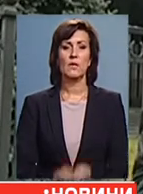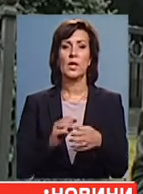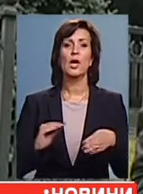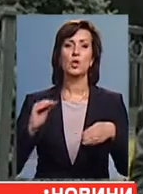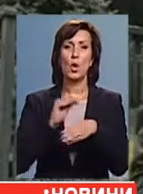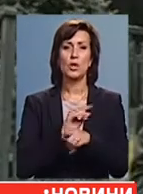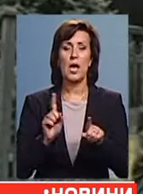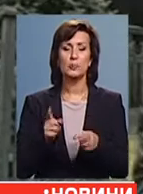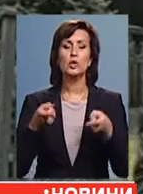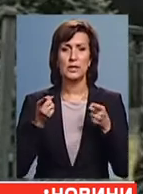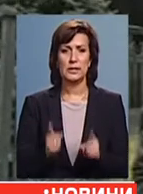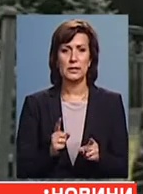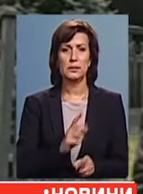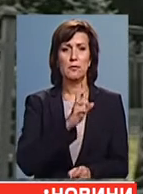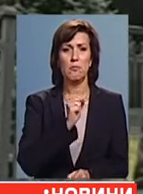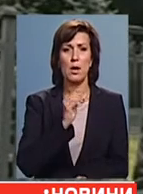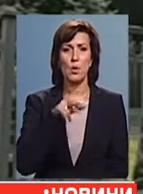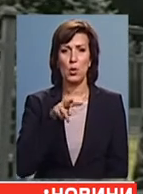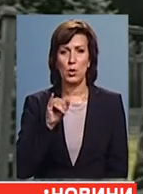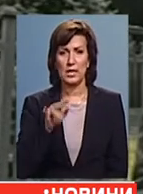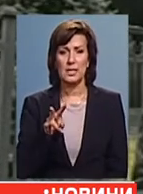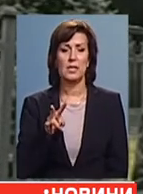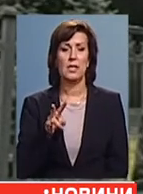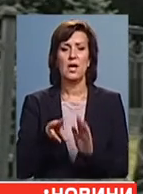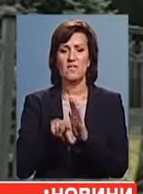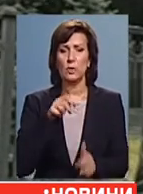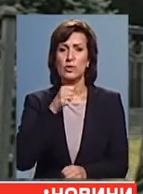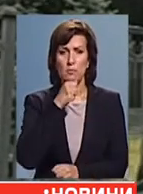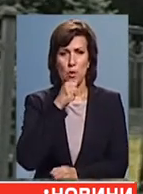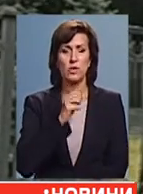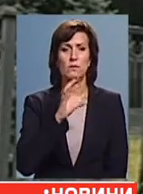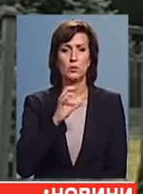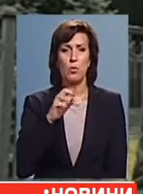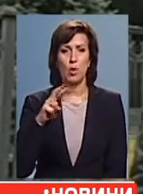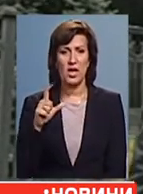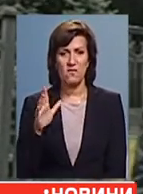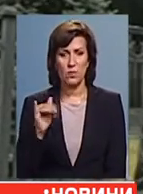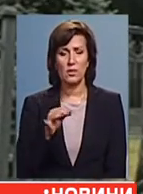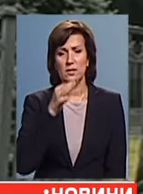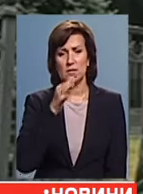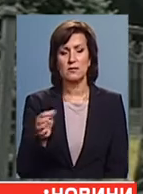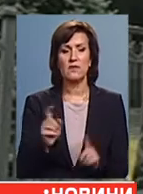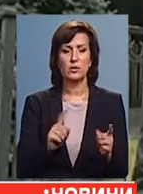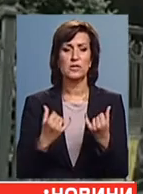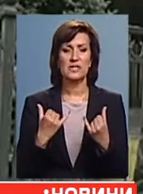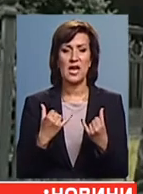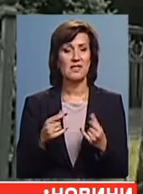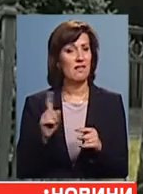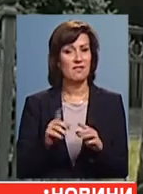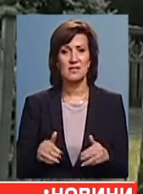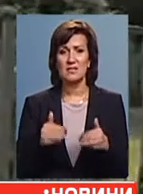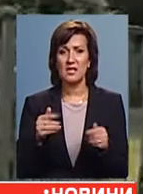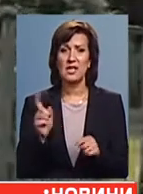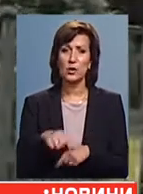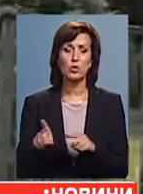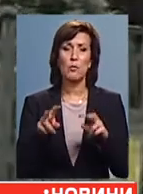Додам, що дійсно Юрій Баулін відключав мікрофон Єгору Соболєву. Він сказав, що зараз не та стадія для